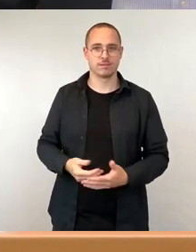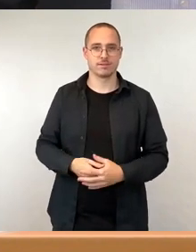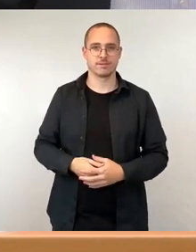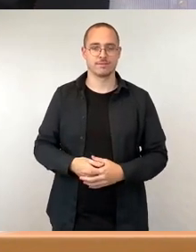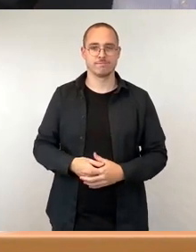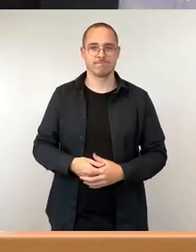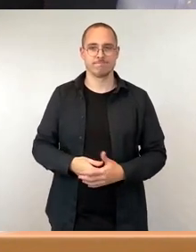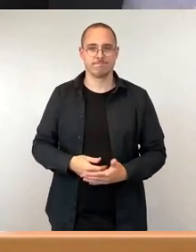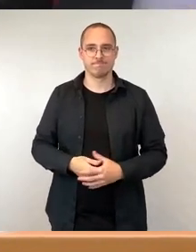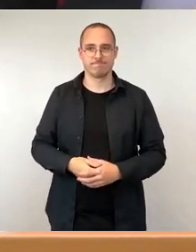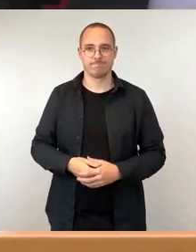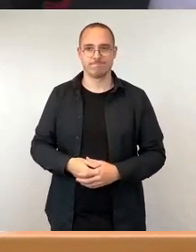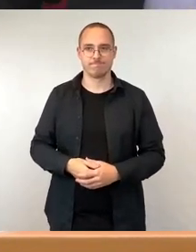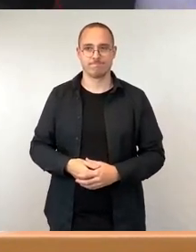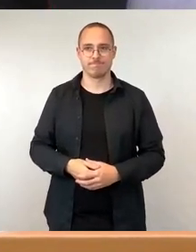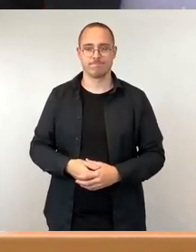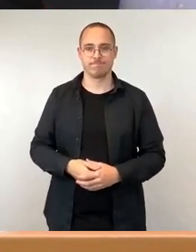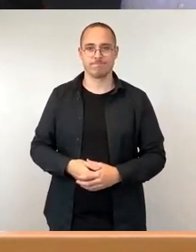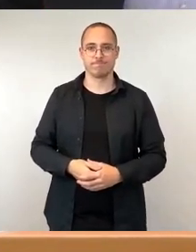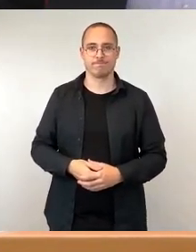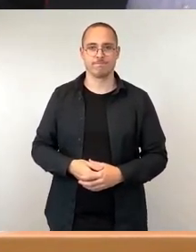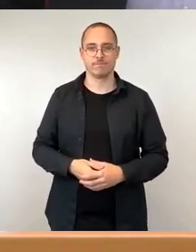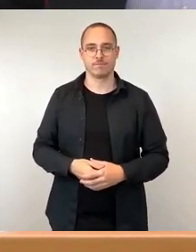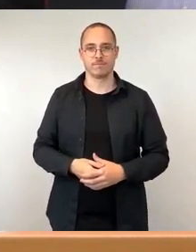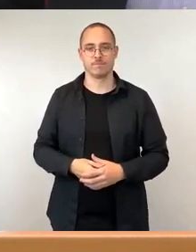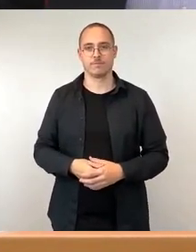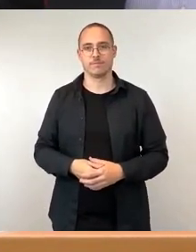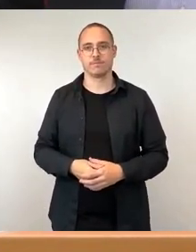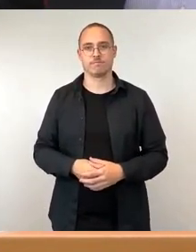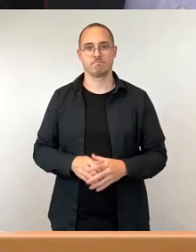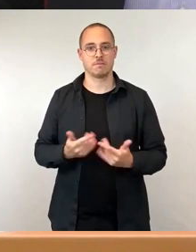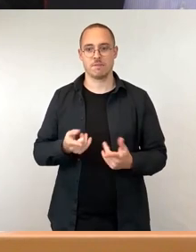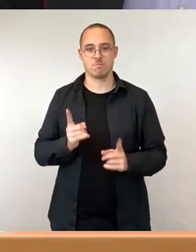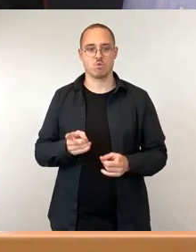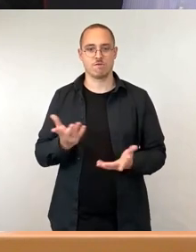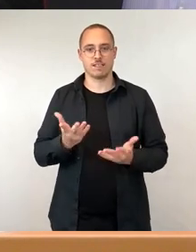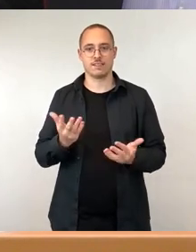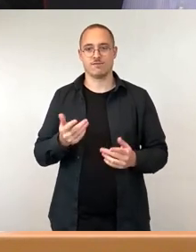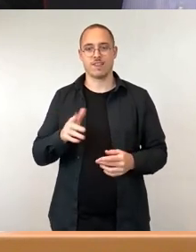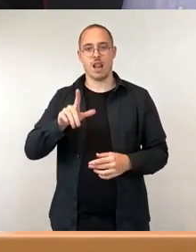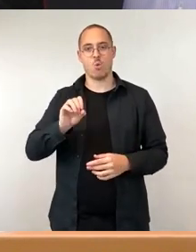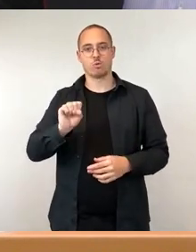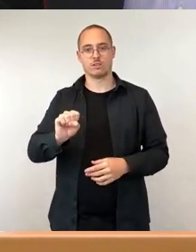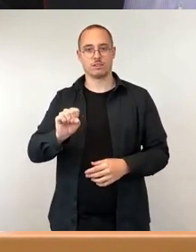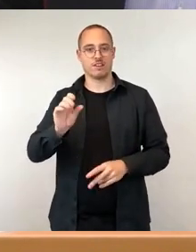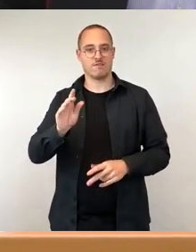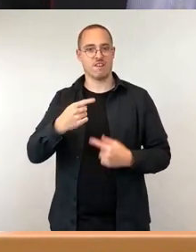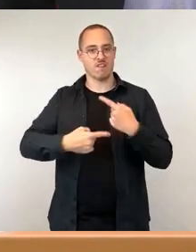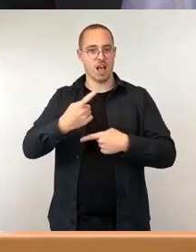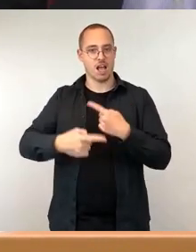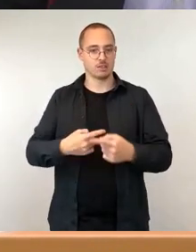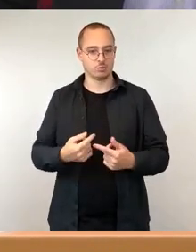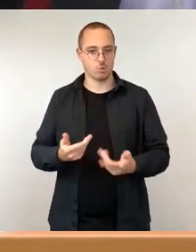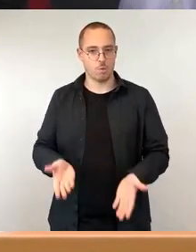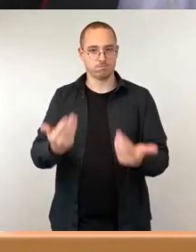man es Ihnen ja nicht vorschlagen, sondern hier würde dann ein entsprechendes Losverfahren wieder zum Tragen kommen zwischen